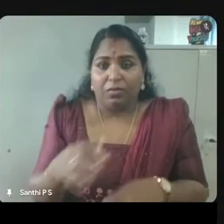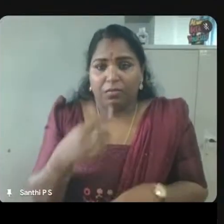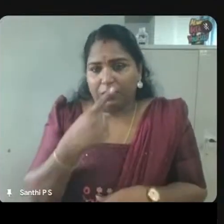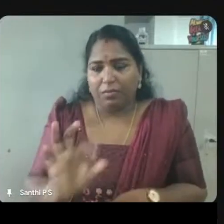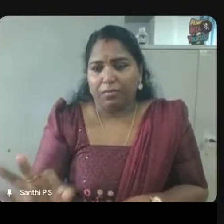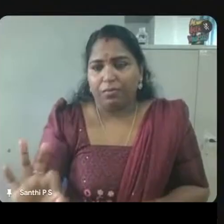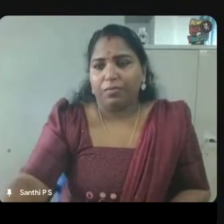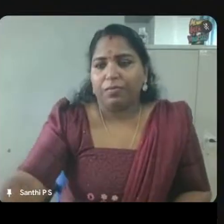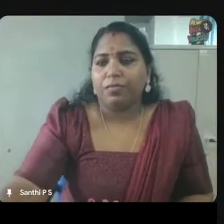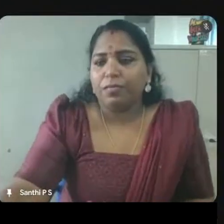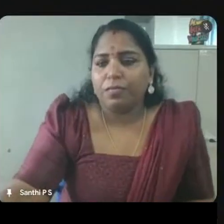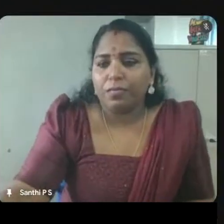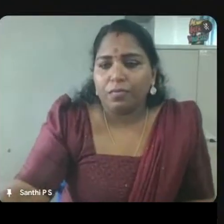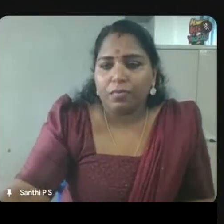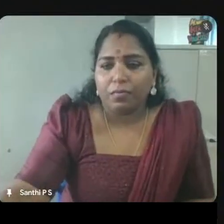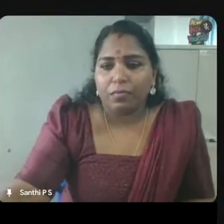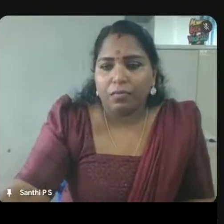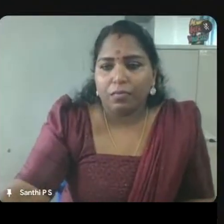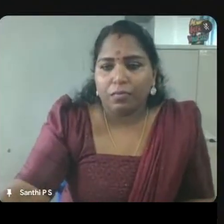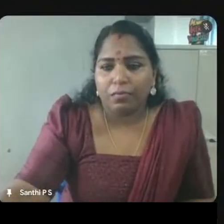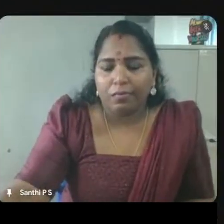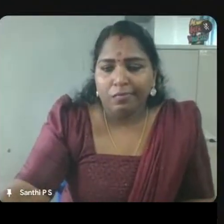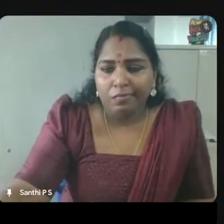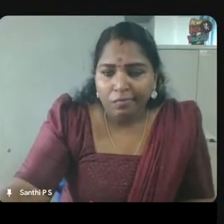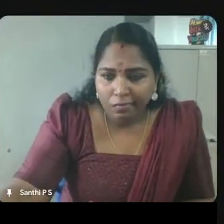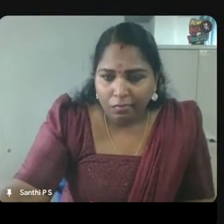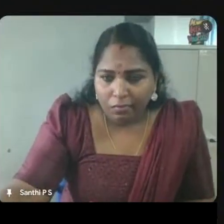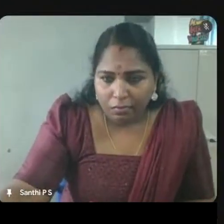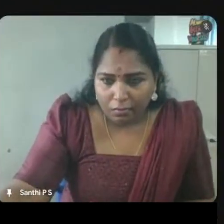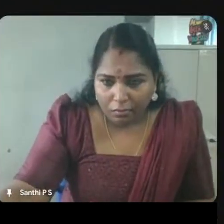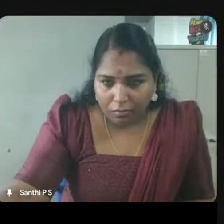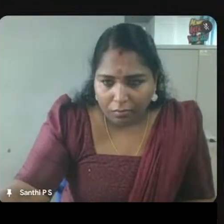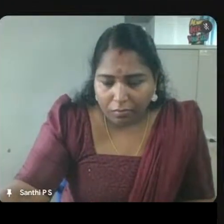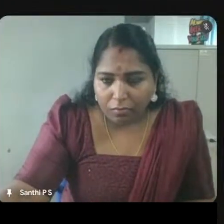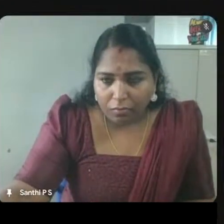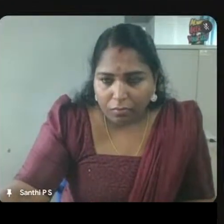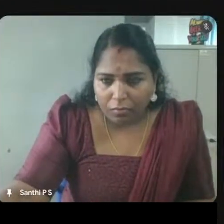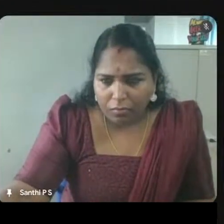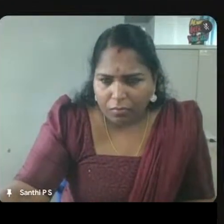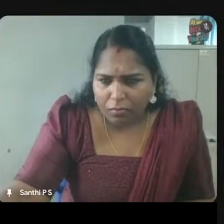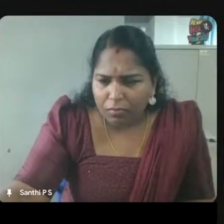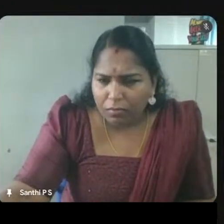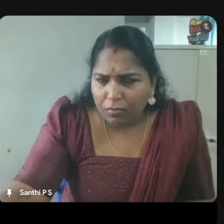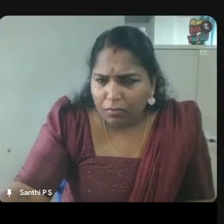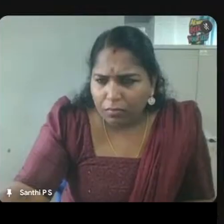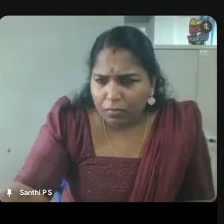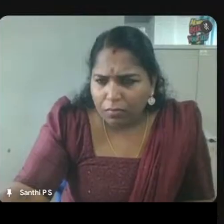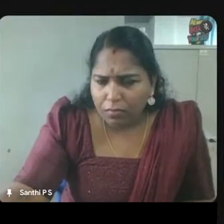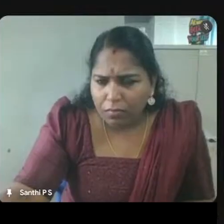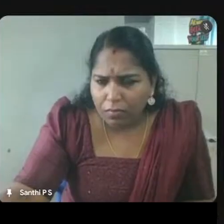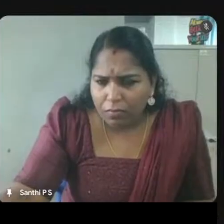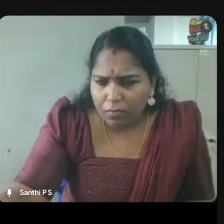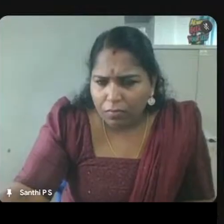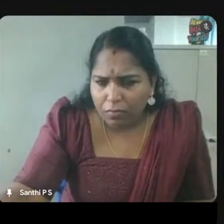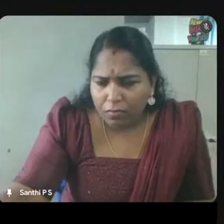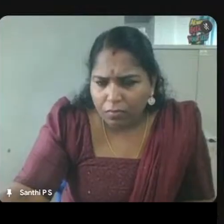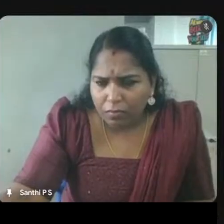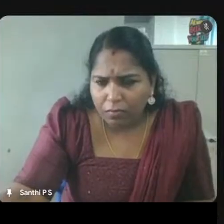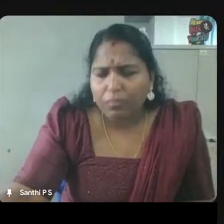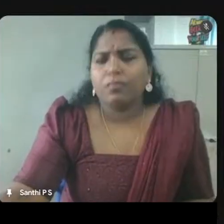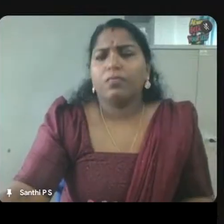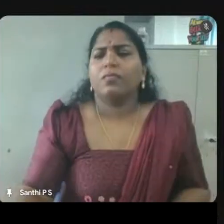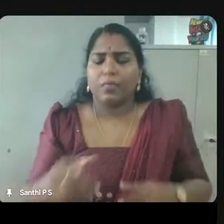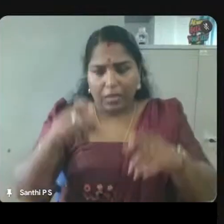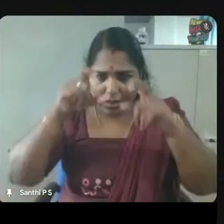morning. മാം ഞാൻ കണ്ണട വെച്ചിട്ടുണ്ട്, പക്ഷെ എനിക്ക് ലോങ് സൈഡ് മങ്ങിയാണ് കാണുന്നത്. ഓക്കെ ഓക്കെ. അപ്പൊ